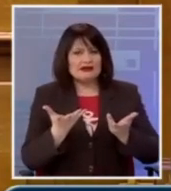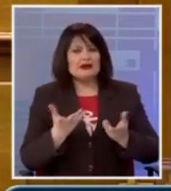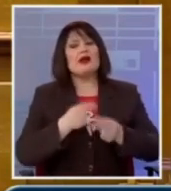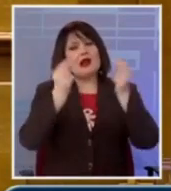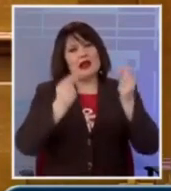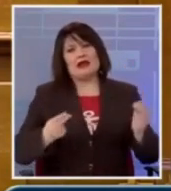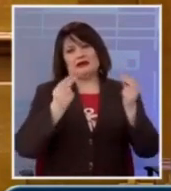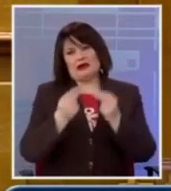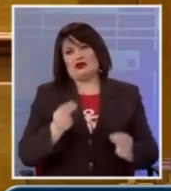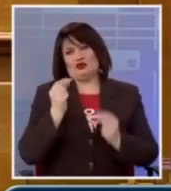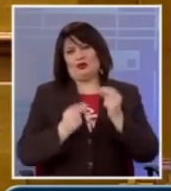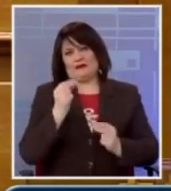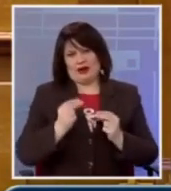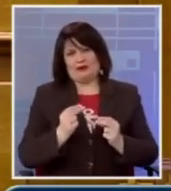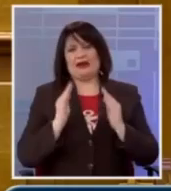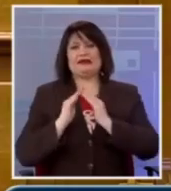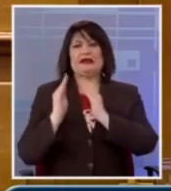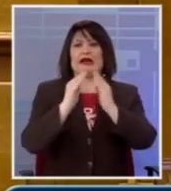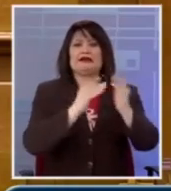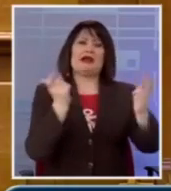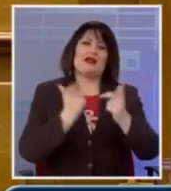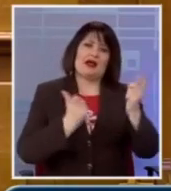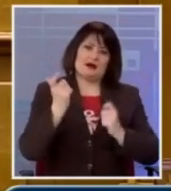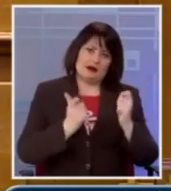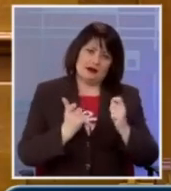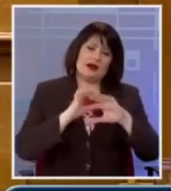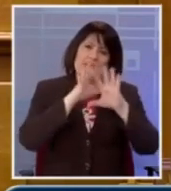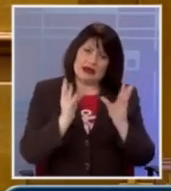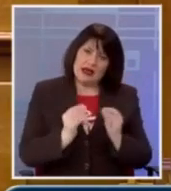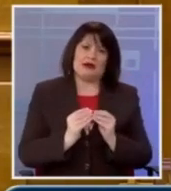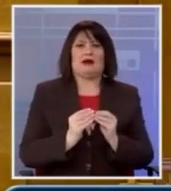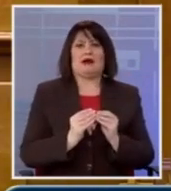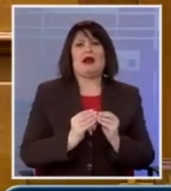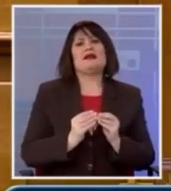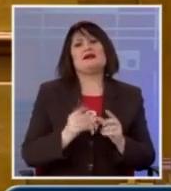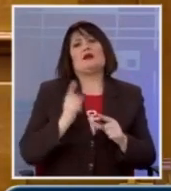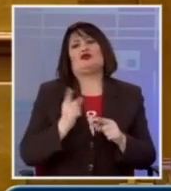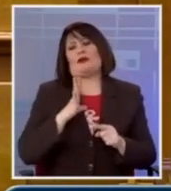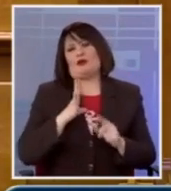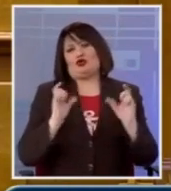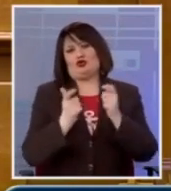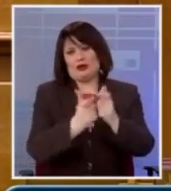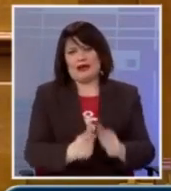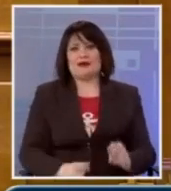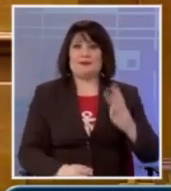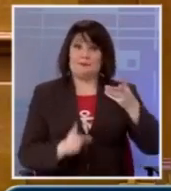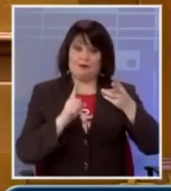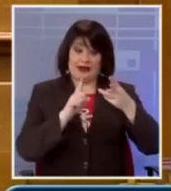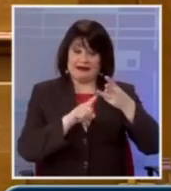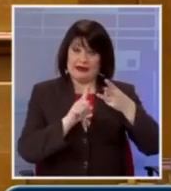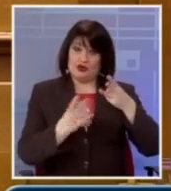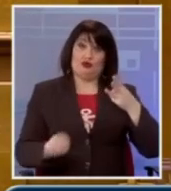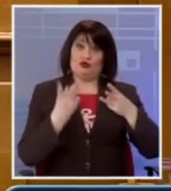επίλυση του προβλήματος των στεγαστικών δανείων για το σύνολο των μεσαίων στρωμάτων. Αρχή τρίτη, το μη